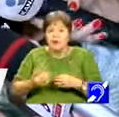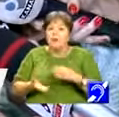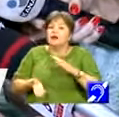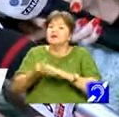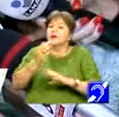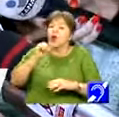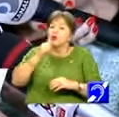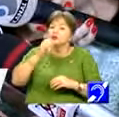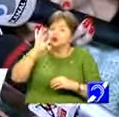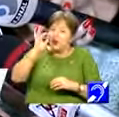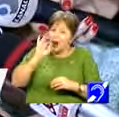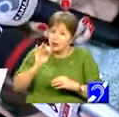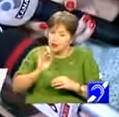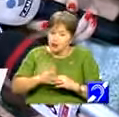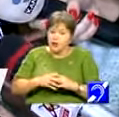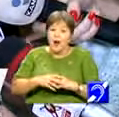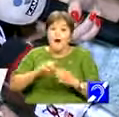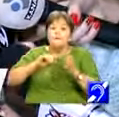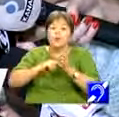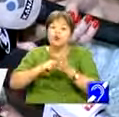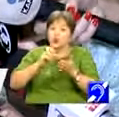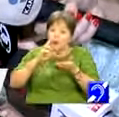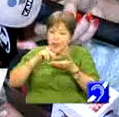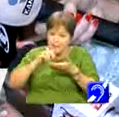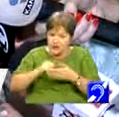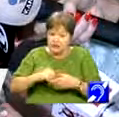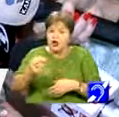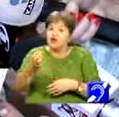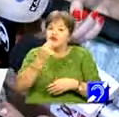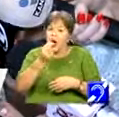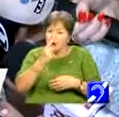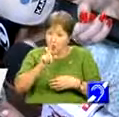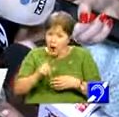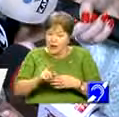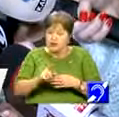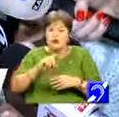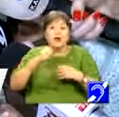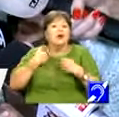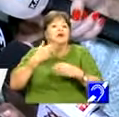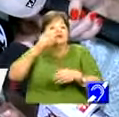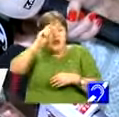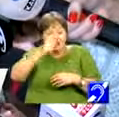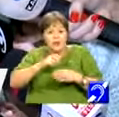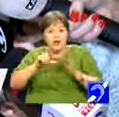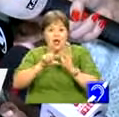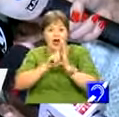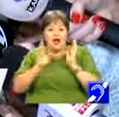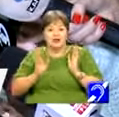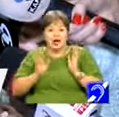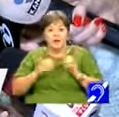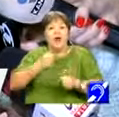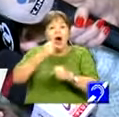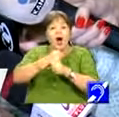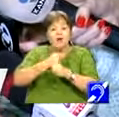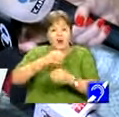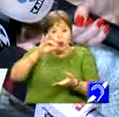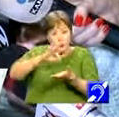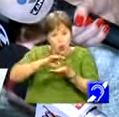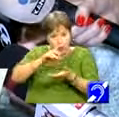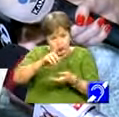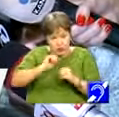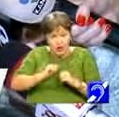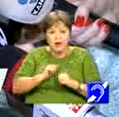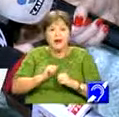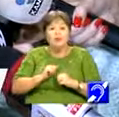11% punctul de pensii alocații de să fie conform legii pentru asta am venit cu propuneri care